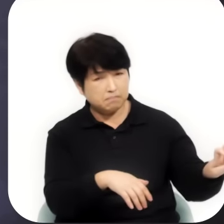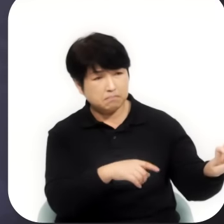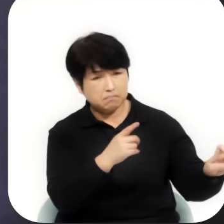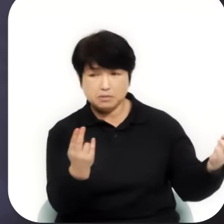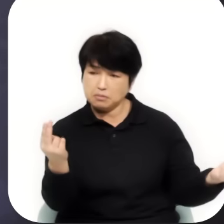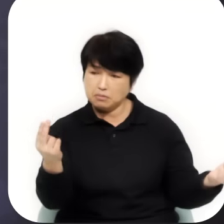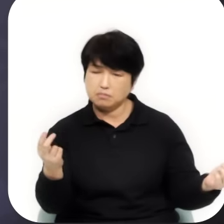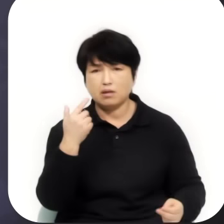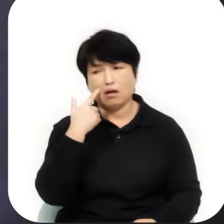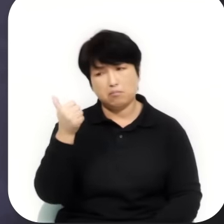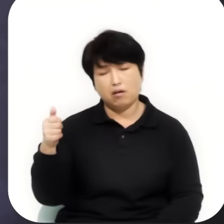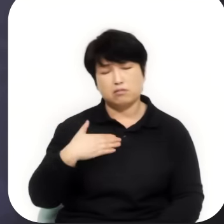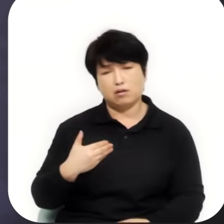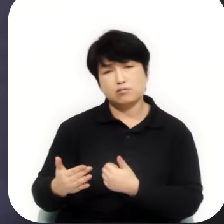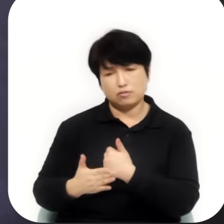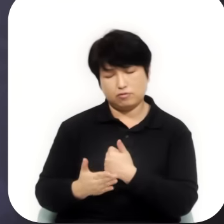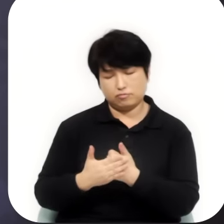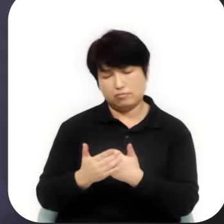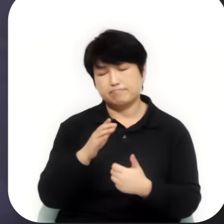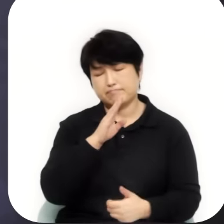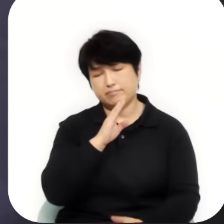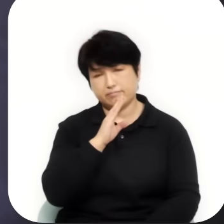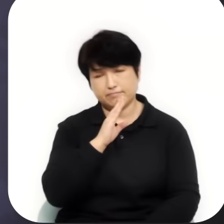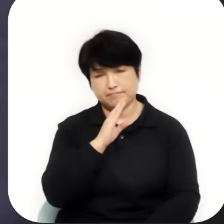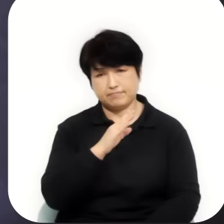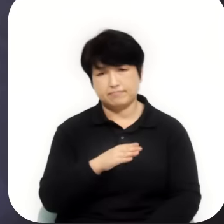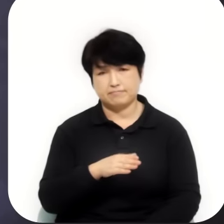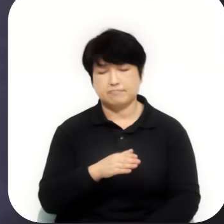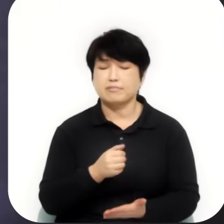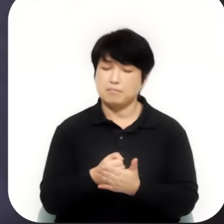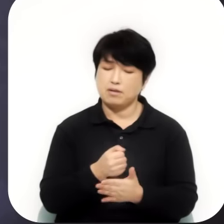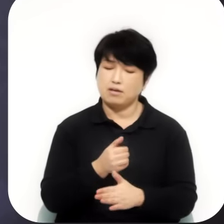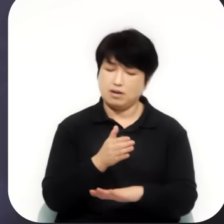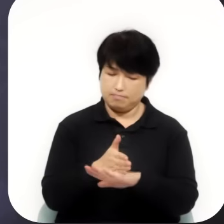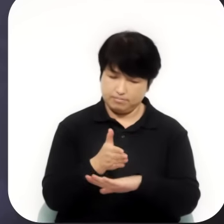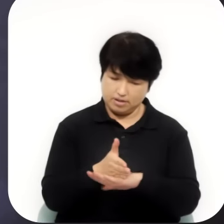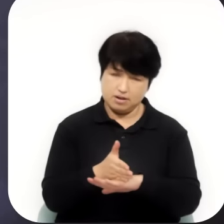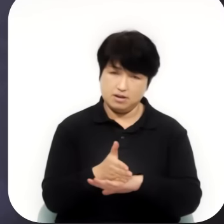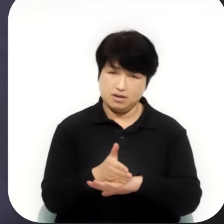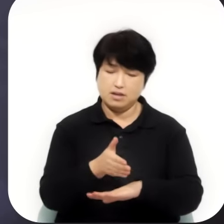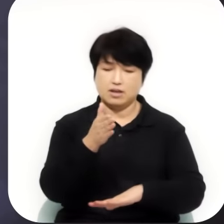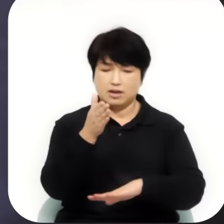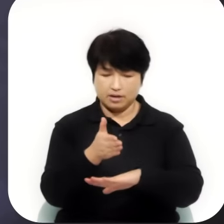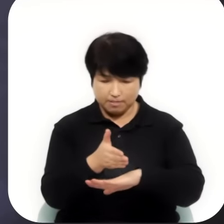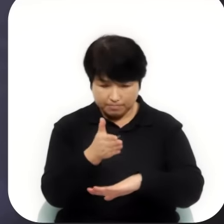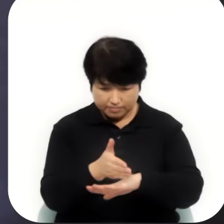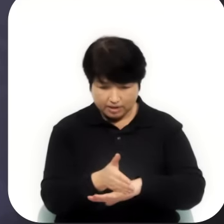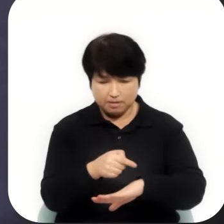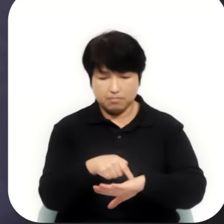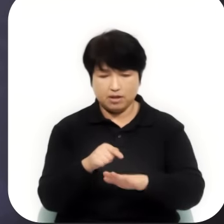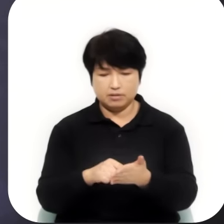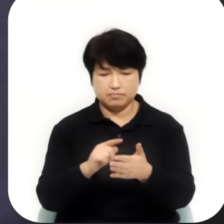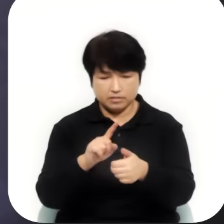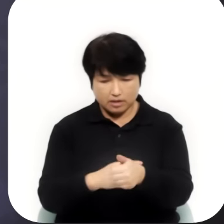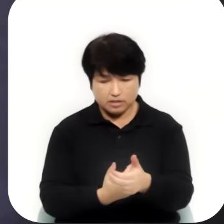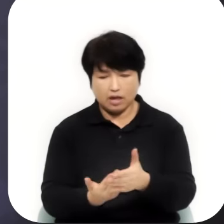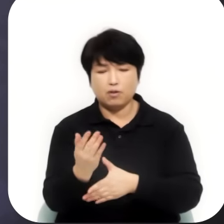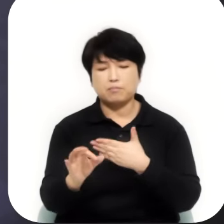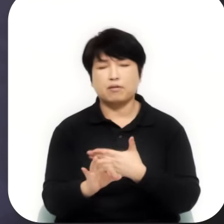그래도 나는 이분에게서 도움을 받았다. 이런 감사함이 일어나면 감사함이 일어나면 치유가